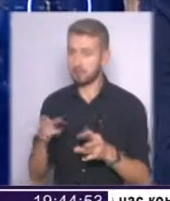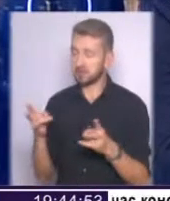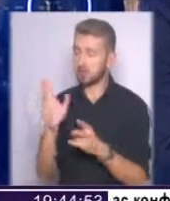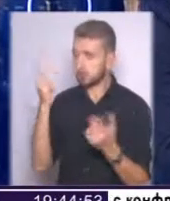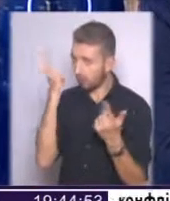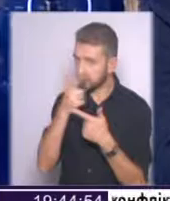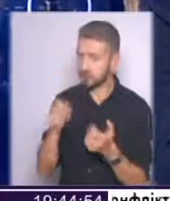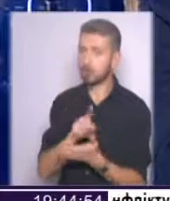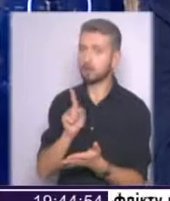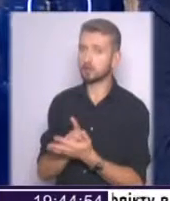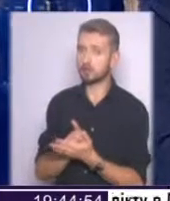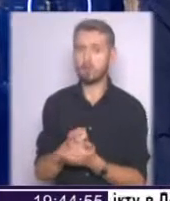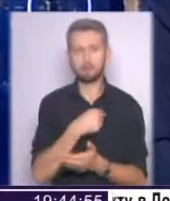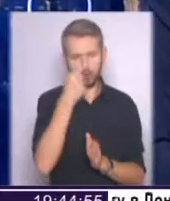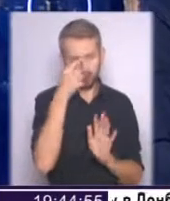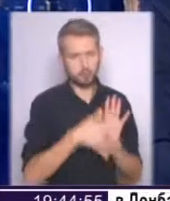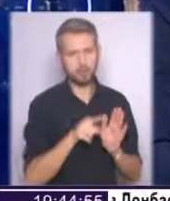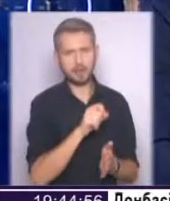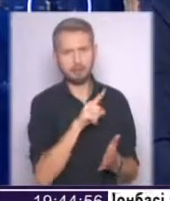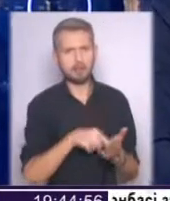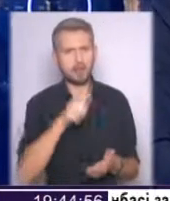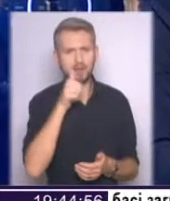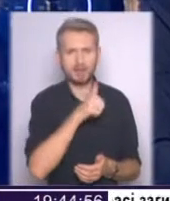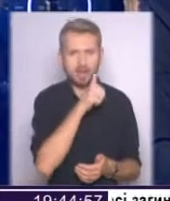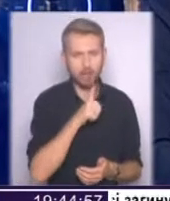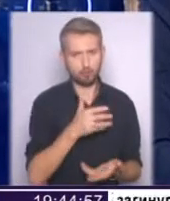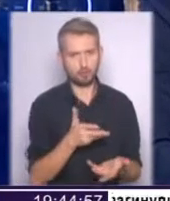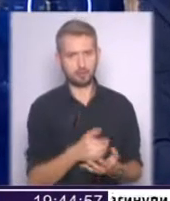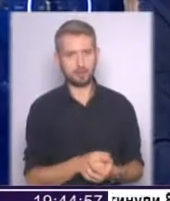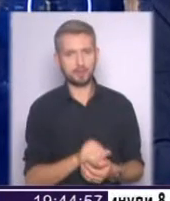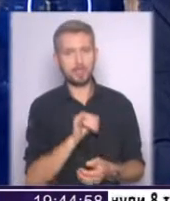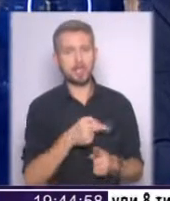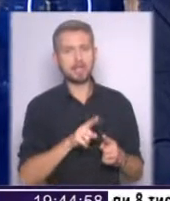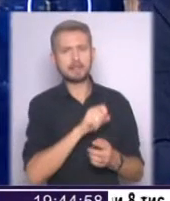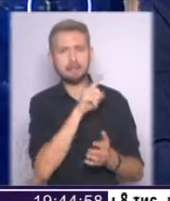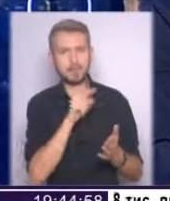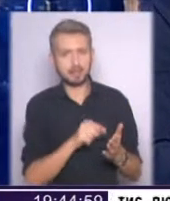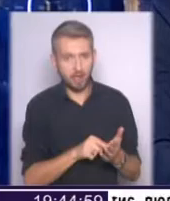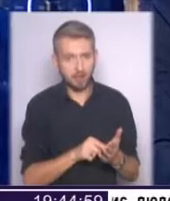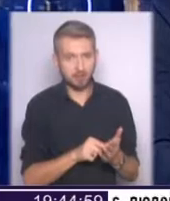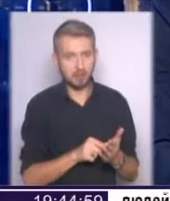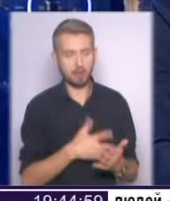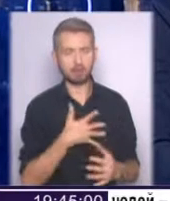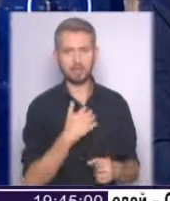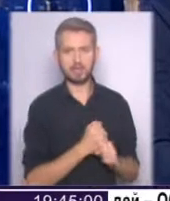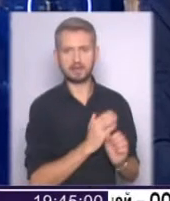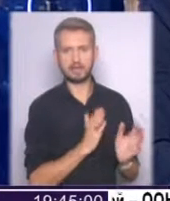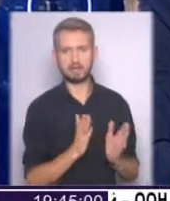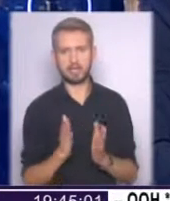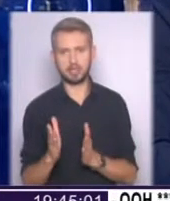це обов'язково. Ми зрозуміємо, що це питання секретності, таємності, власне кажучи. І це питання, зрештою, розумієте, дисципліни.